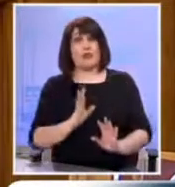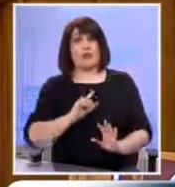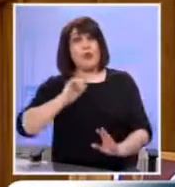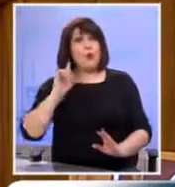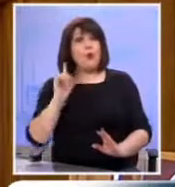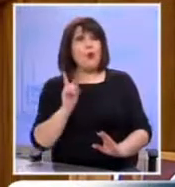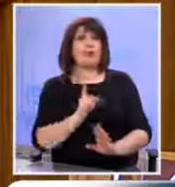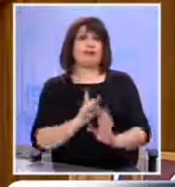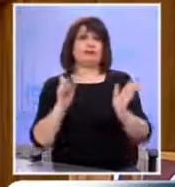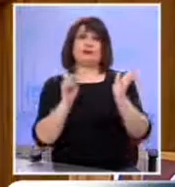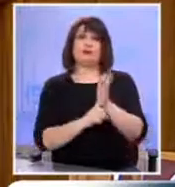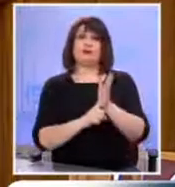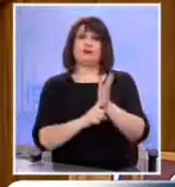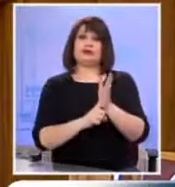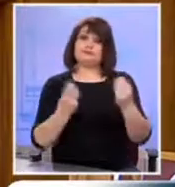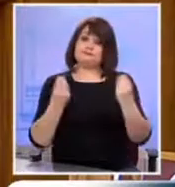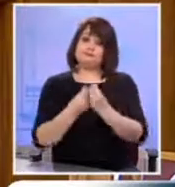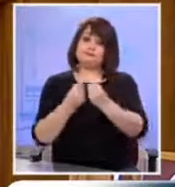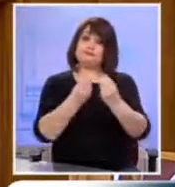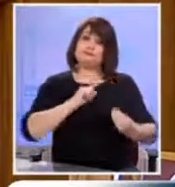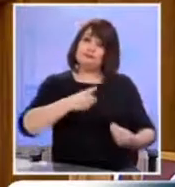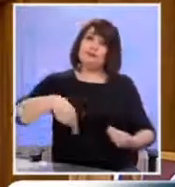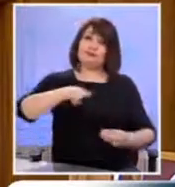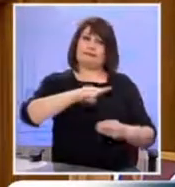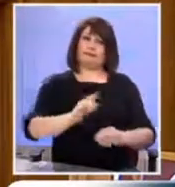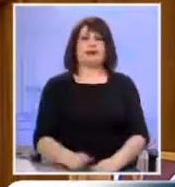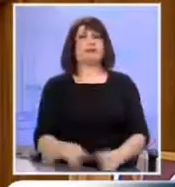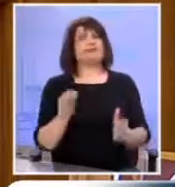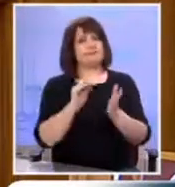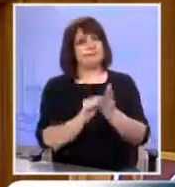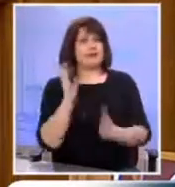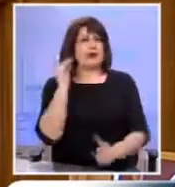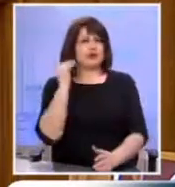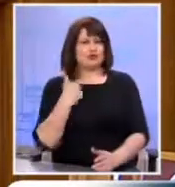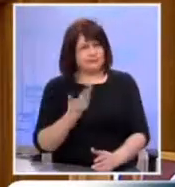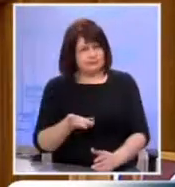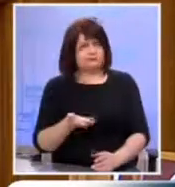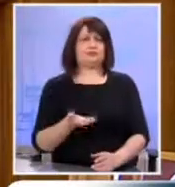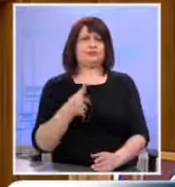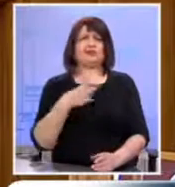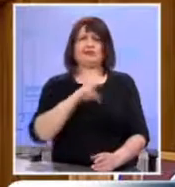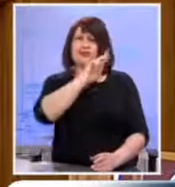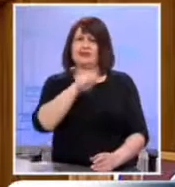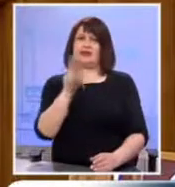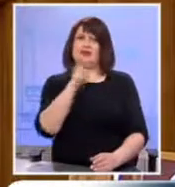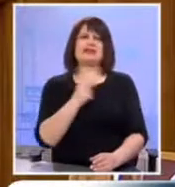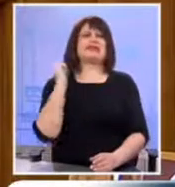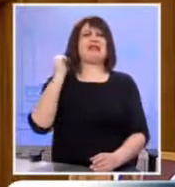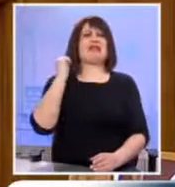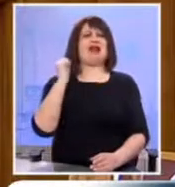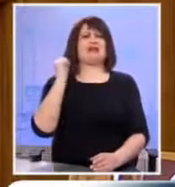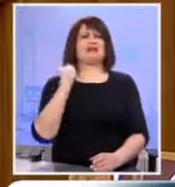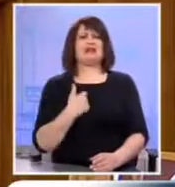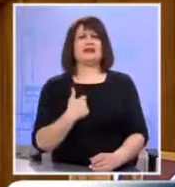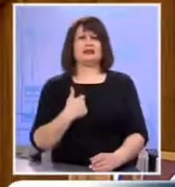απειρόβλητο. Ο νόμος θα ισχύσει για όλους. Επίσης ακούστηκε ότι θέλουμε να καταργήσουμε το συνδικαλισμό. Από